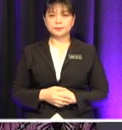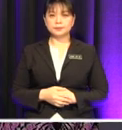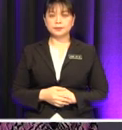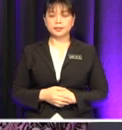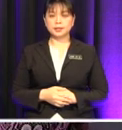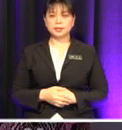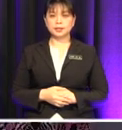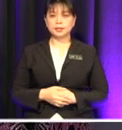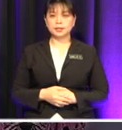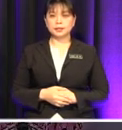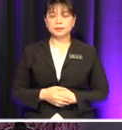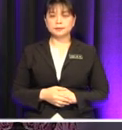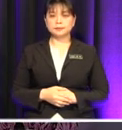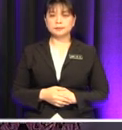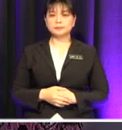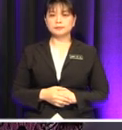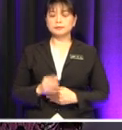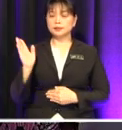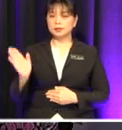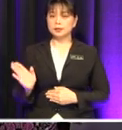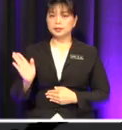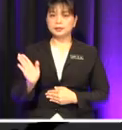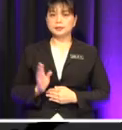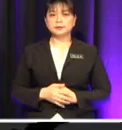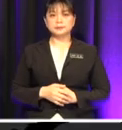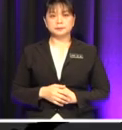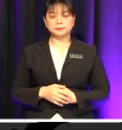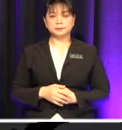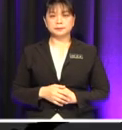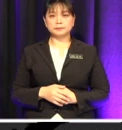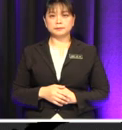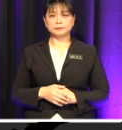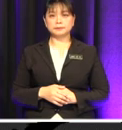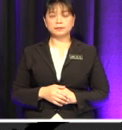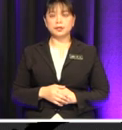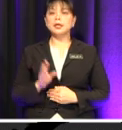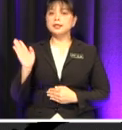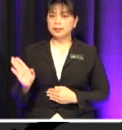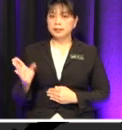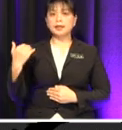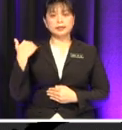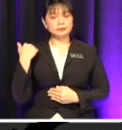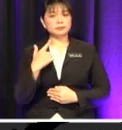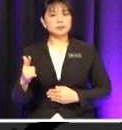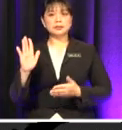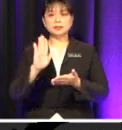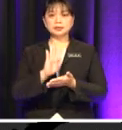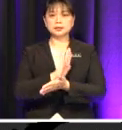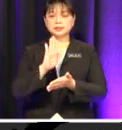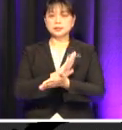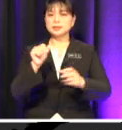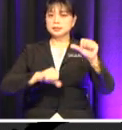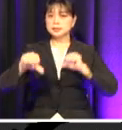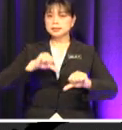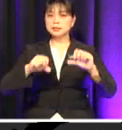4572 ataupun 1 dan 4572 Oke merupakan kertas sangsukan